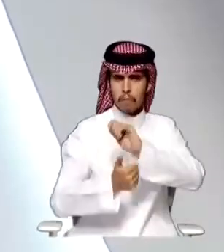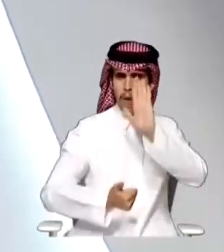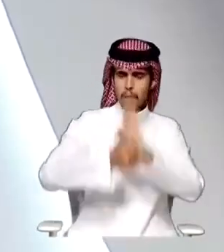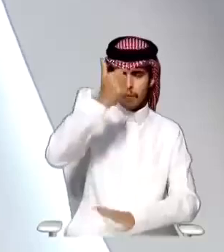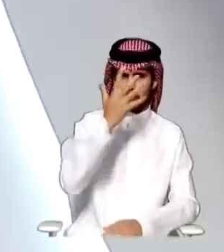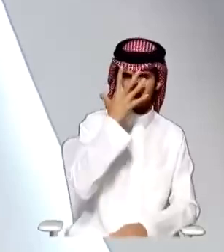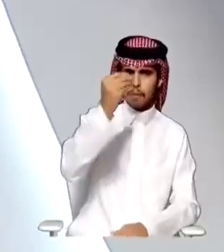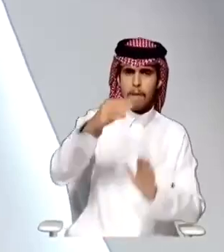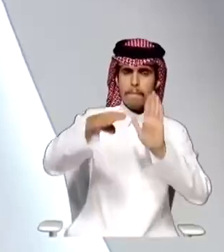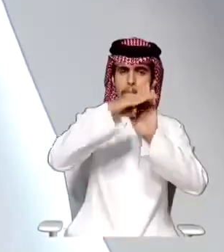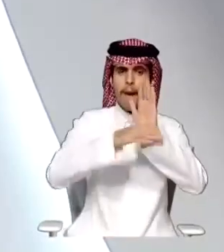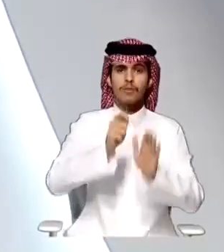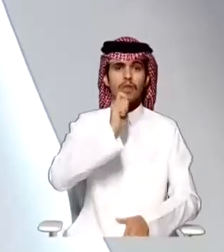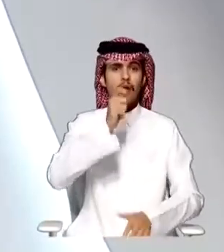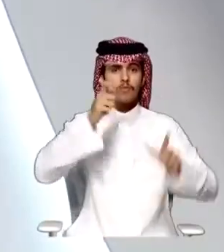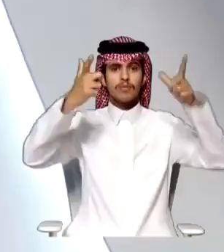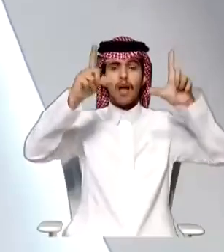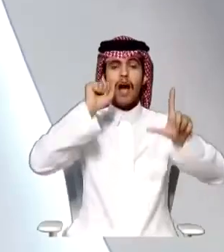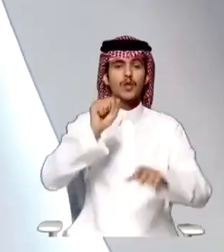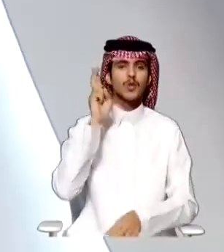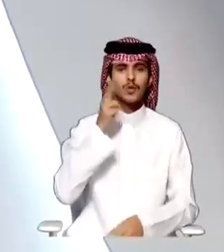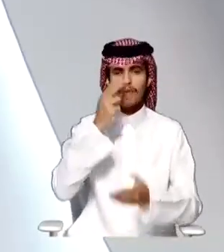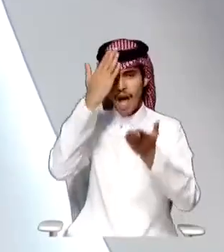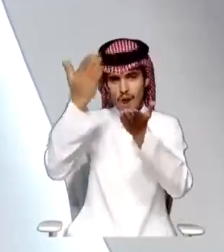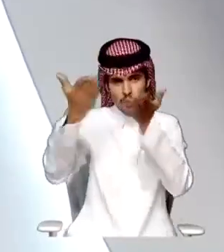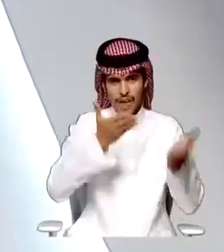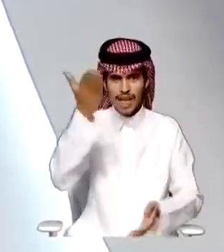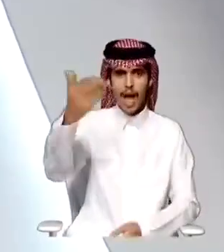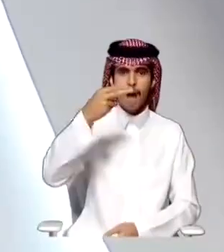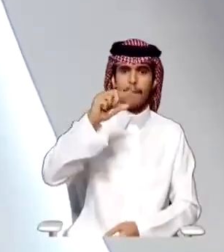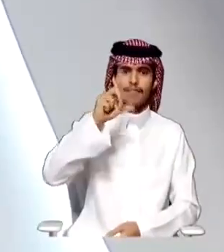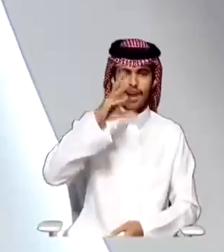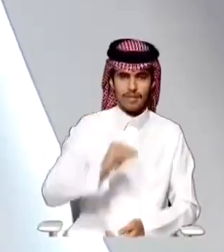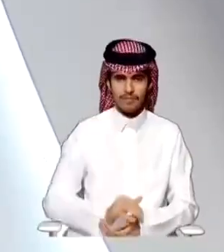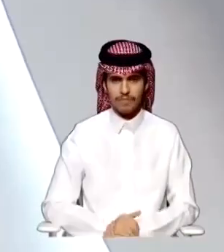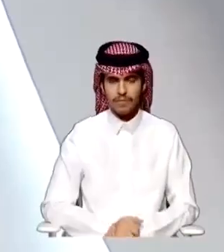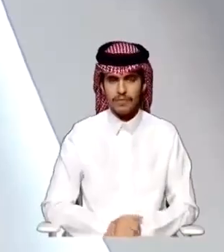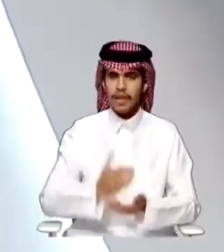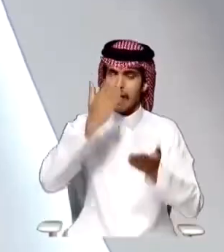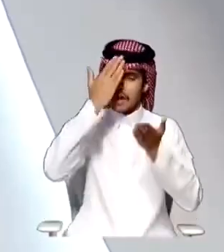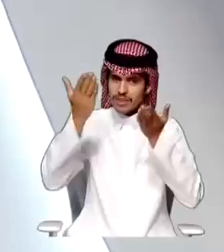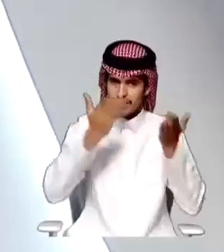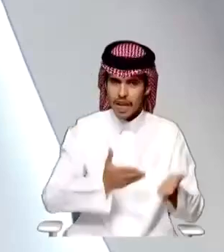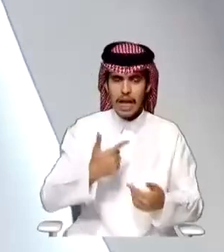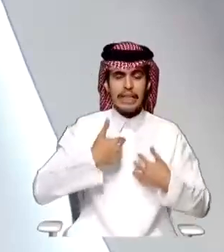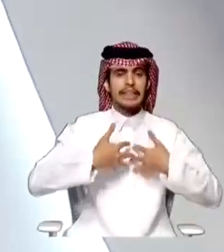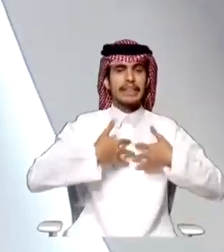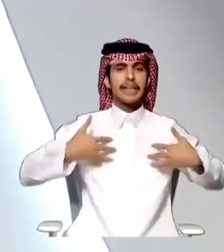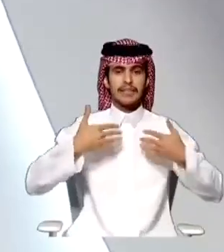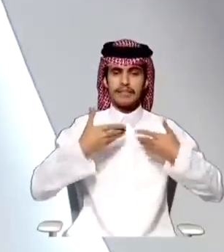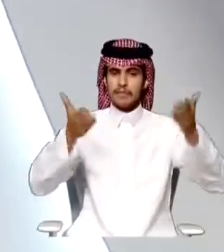البرامج التلفزيونيه لا اقراني فئه الصم حياك الله عبد الله الله يحييك وسعيد جدا بتوا معكم